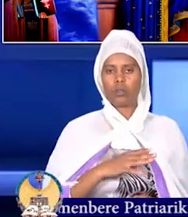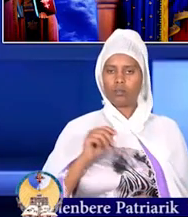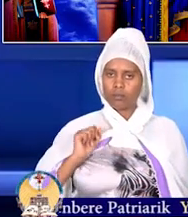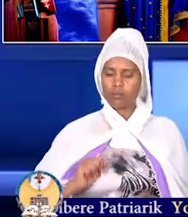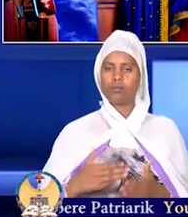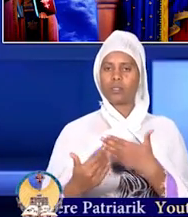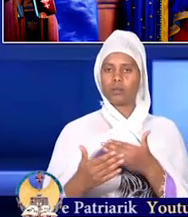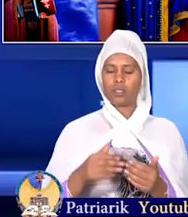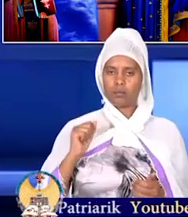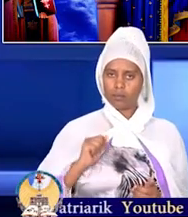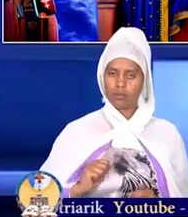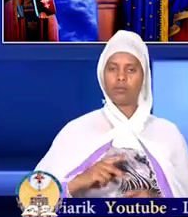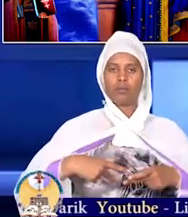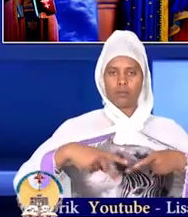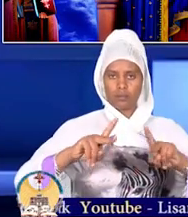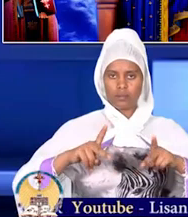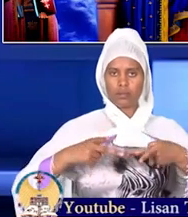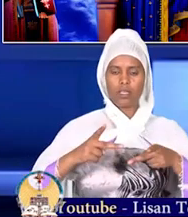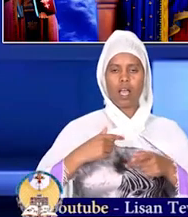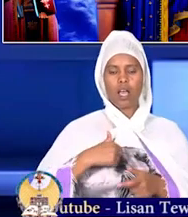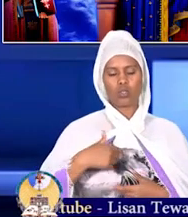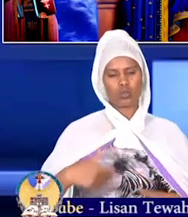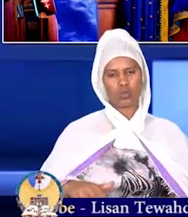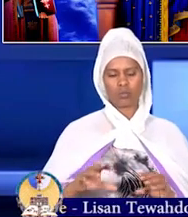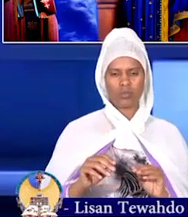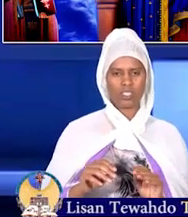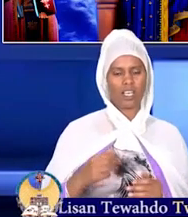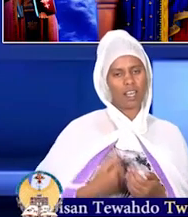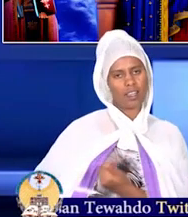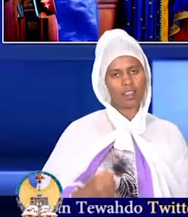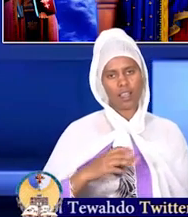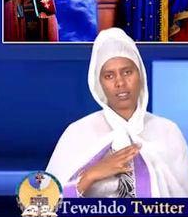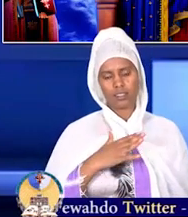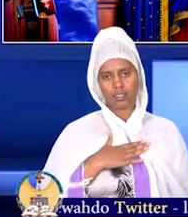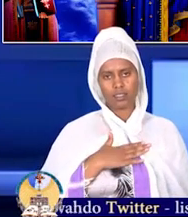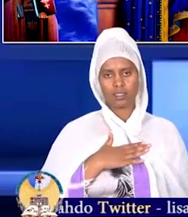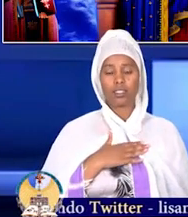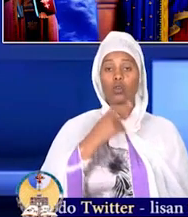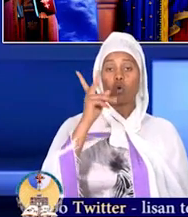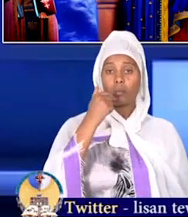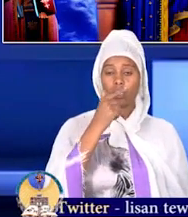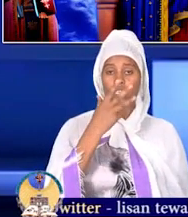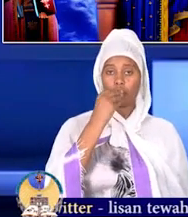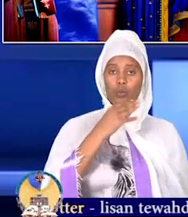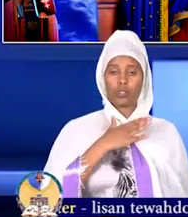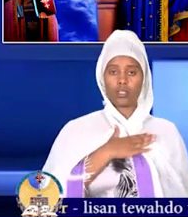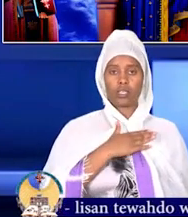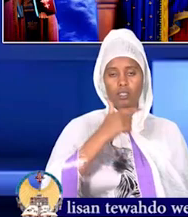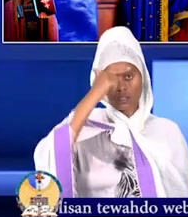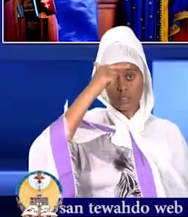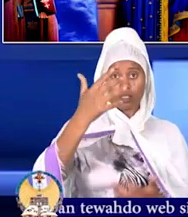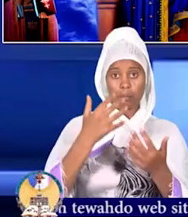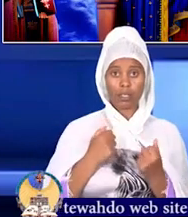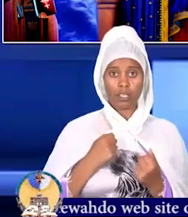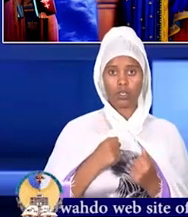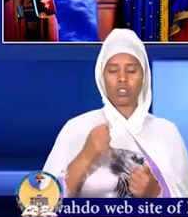እቲ ትሕትና ምግባር ብትሕትና ምምልላስ ኣነ ድኹም እየ ኣነ ሓጢአተኛ እየ ኢልካ